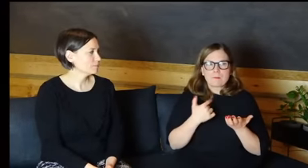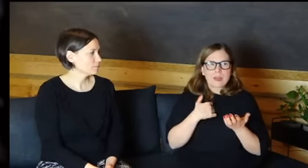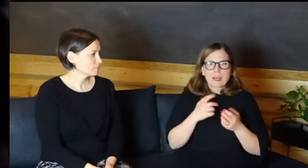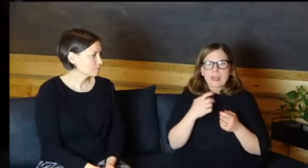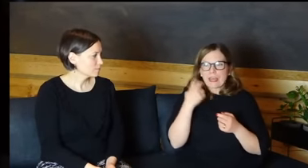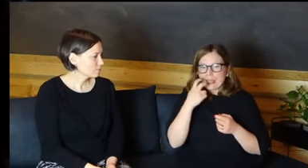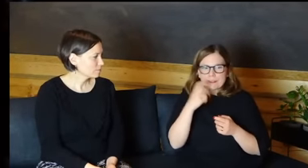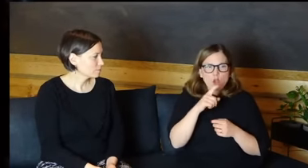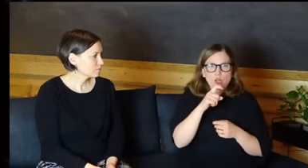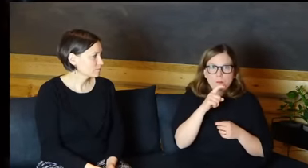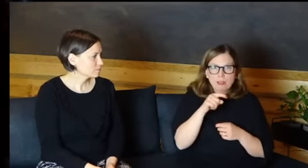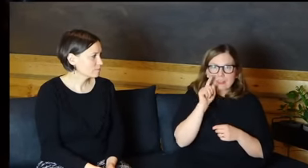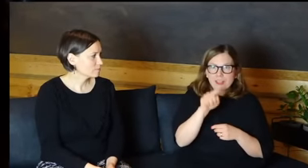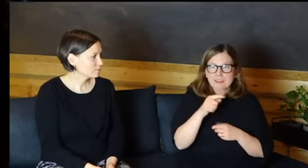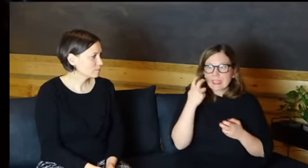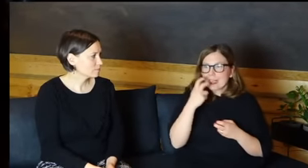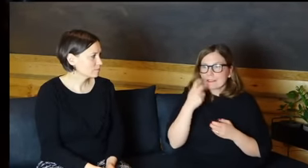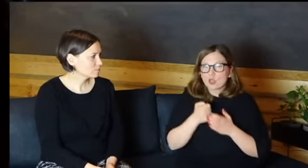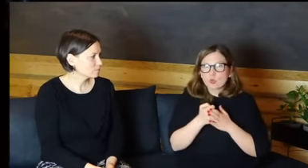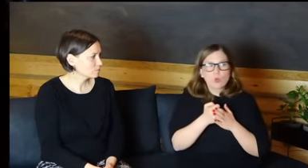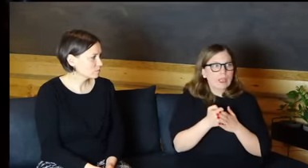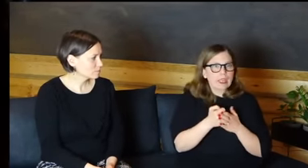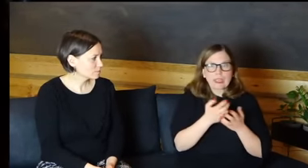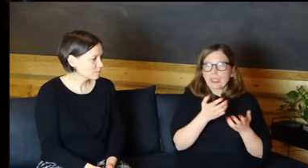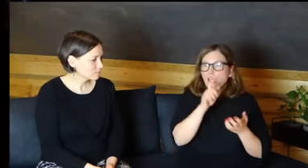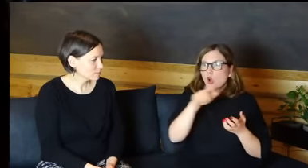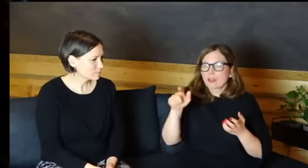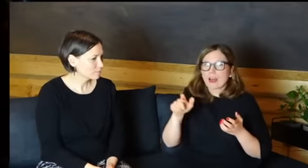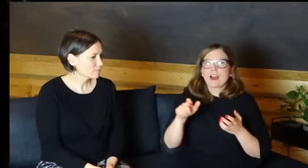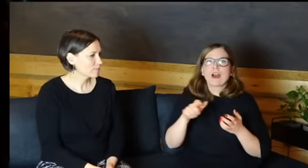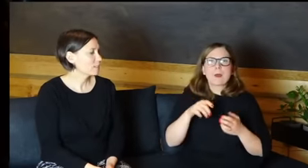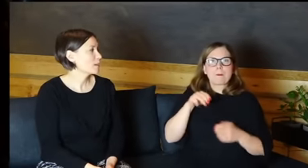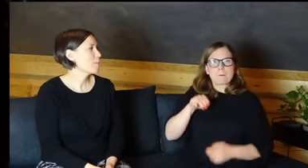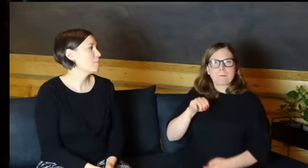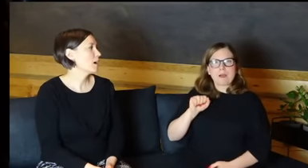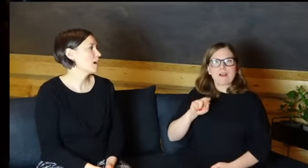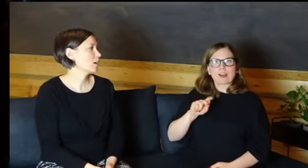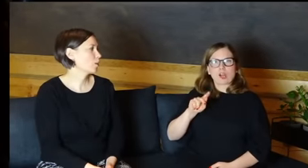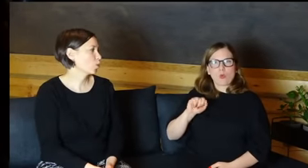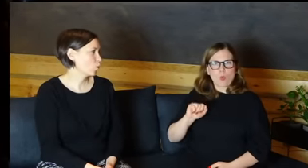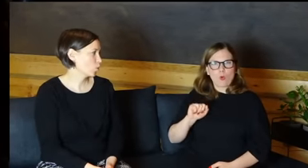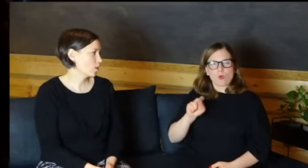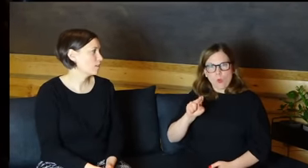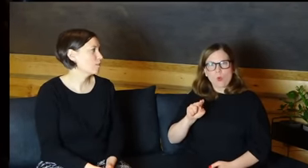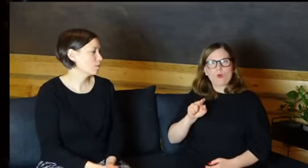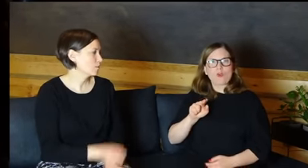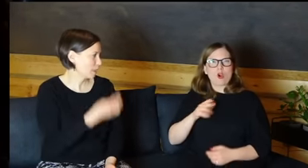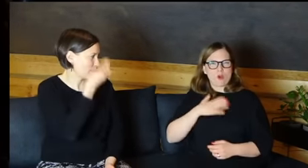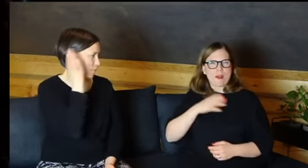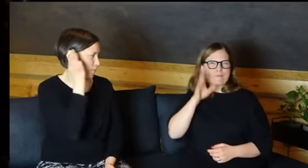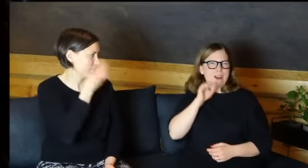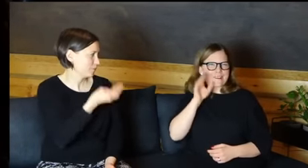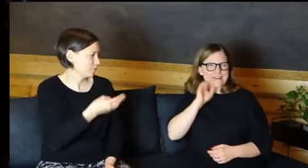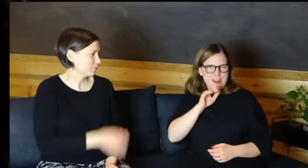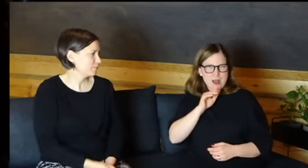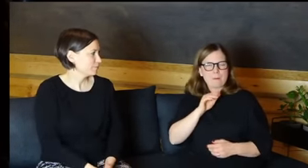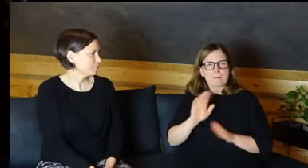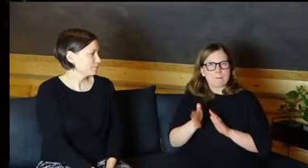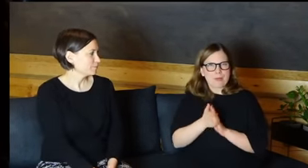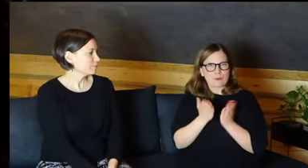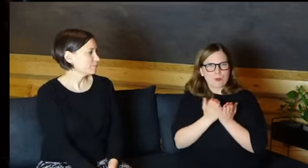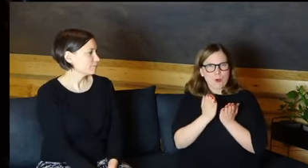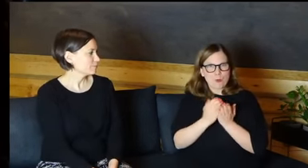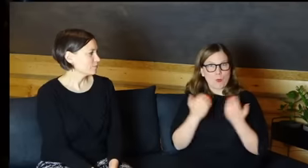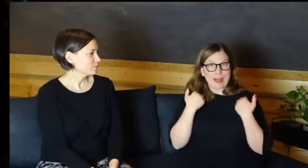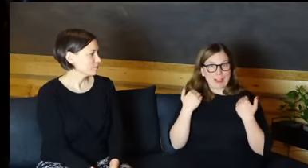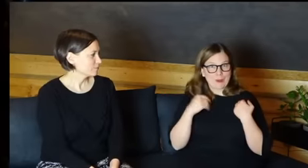tukijoita ja sieltä sitten Markku vanhana mun peruskoulun liikunnan maikkana löytyi. Ja siitä